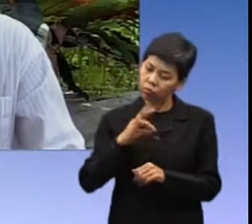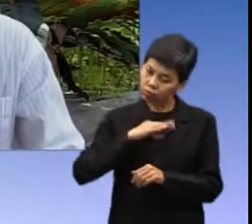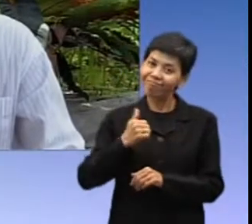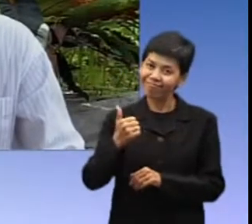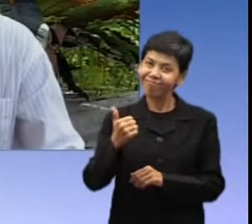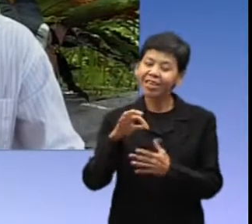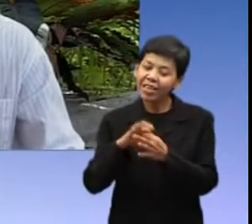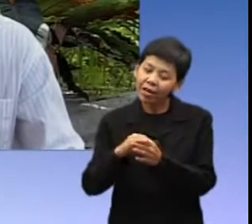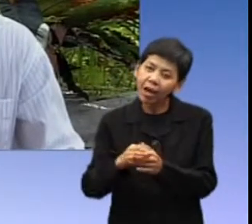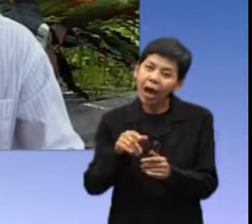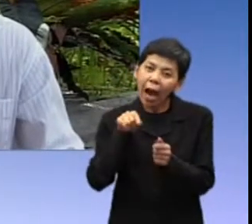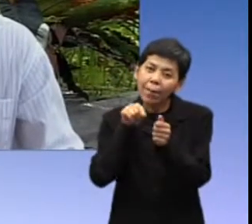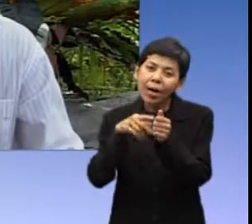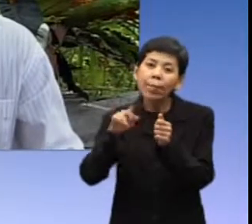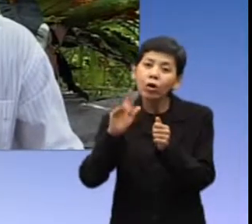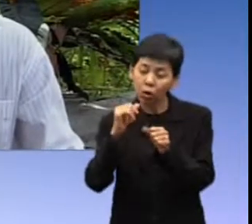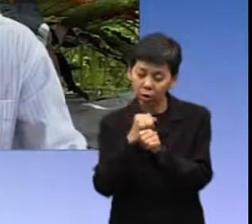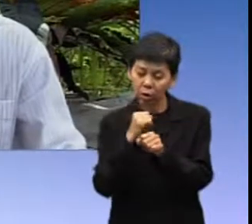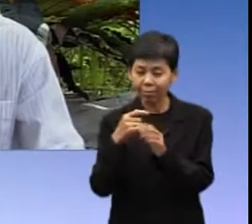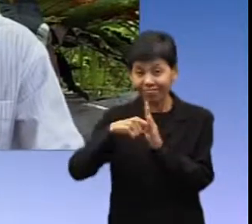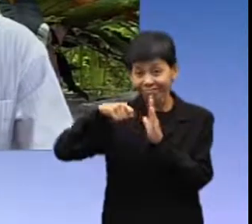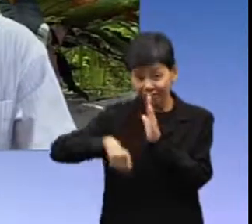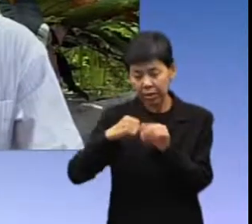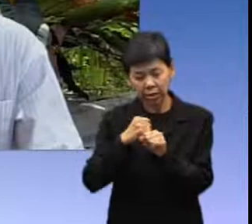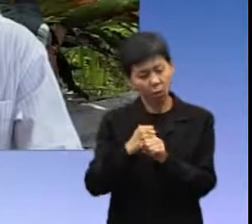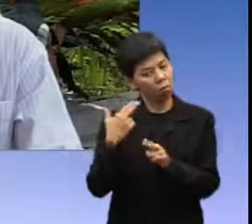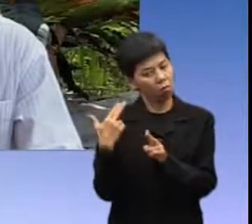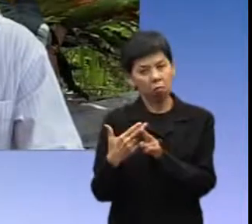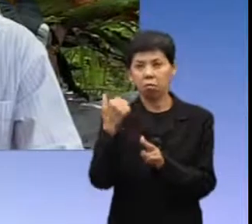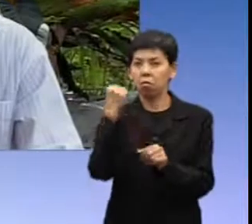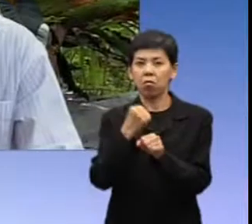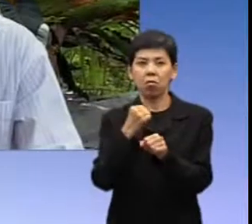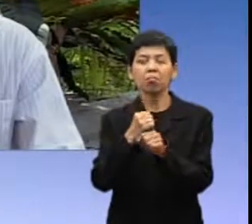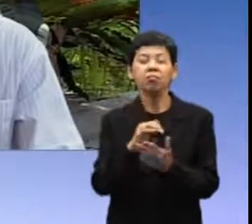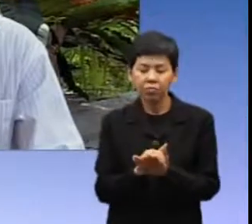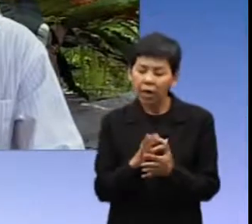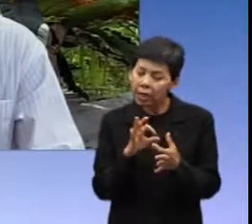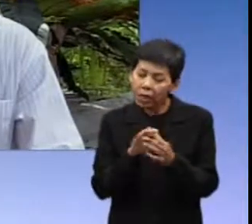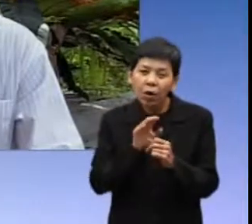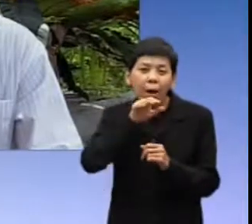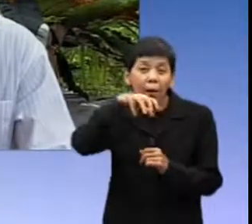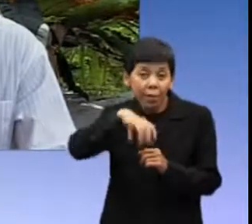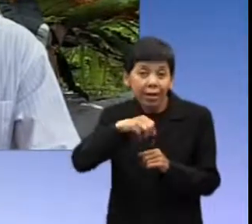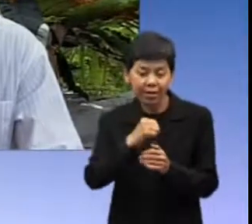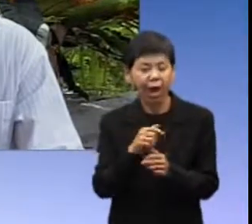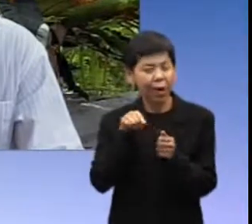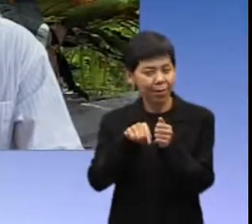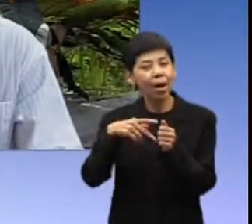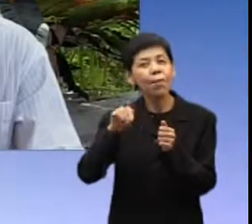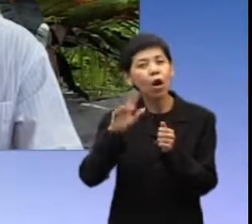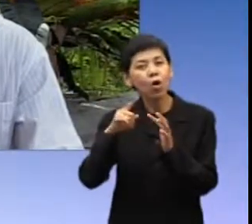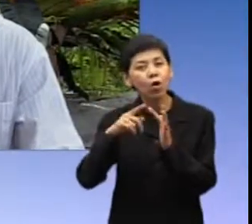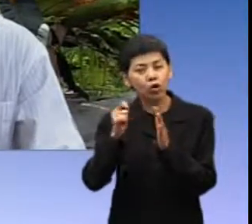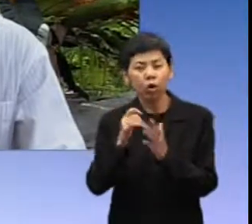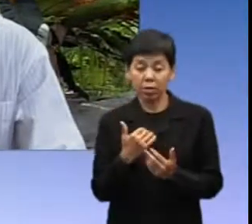ผลดีกับทางตัวอำเภอปากช่องด้วยเป็นการส่งเสริมชื่อเสียงให้กับตัวในเขตเทศบาลแล้วก็ทั้งอำเ